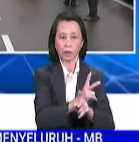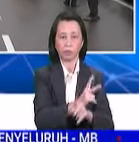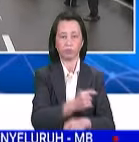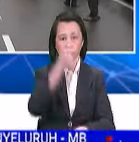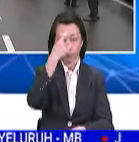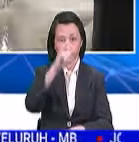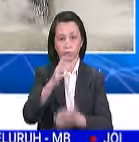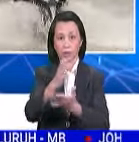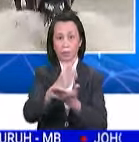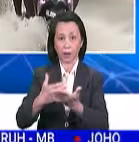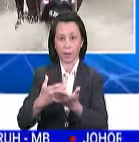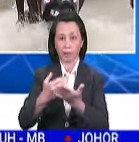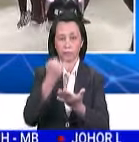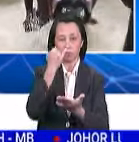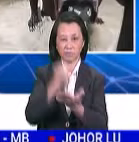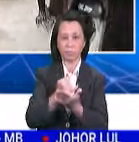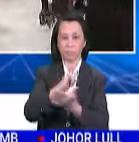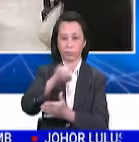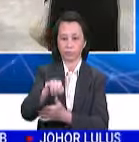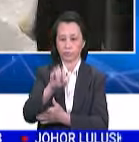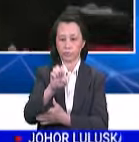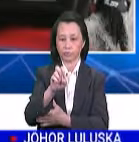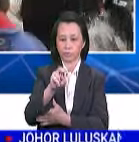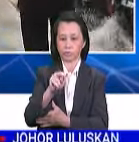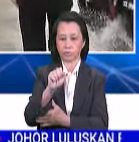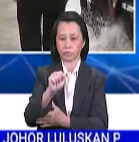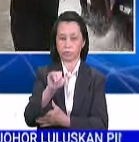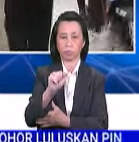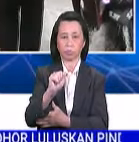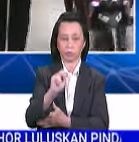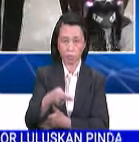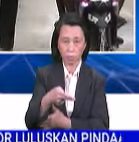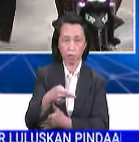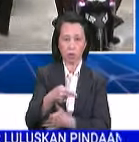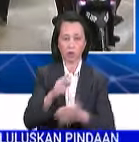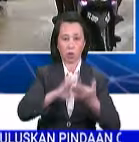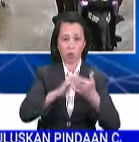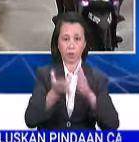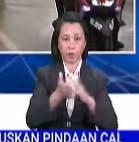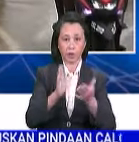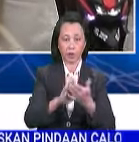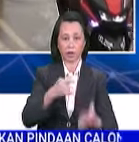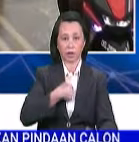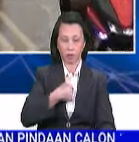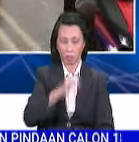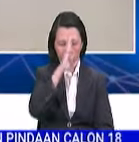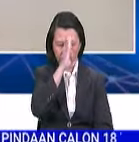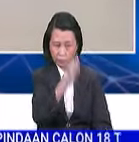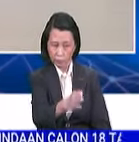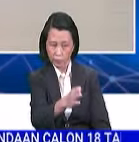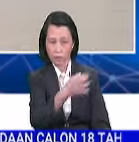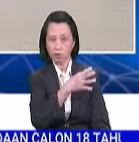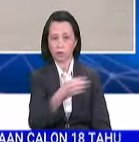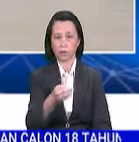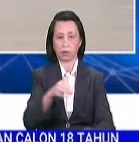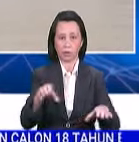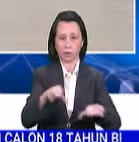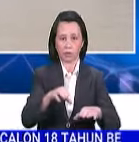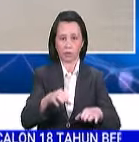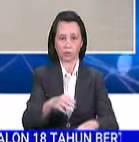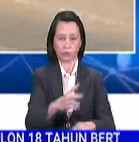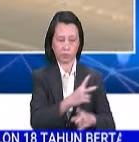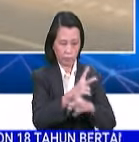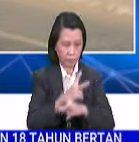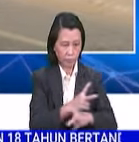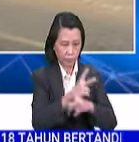bahagian penjagaan jenayah dan keselamatan komuniti telah saya fokuskan untuk memantau dan membuat penyeliaan